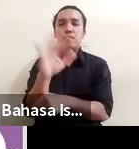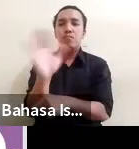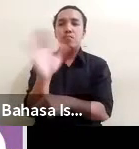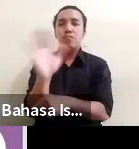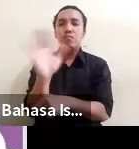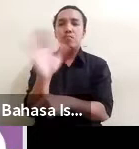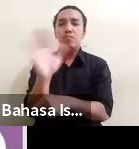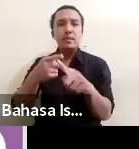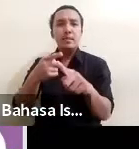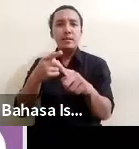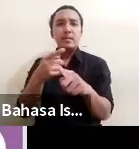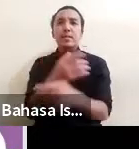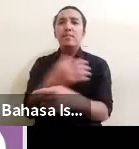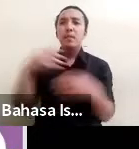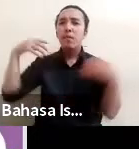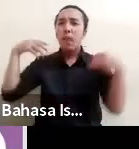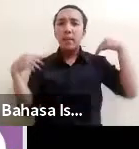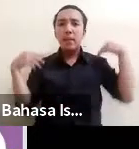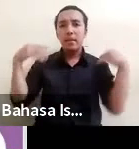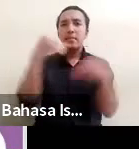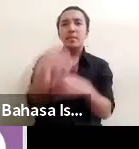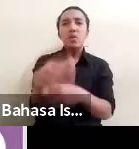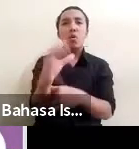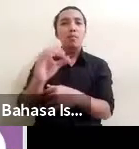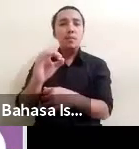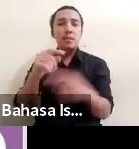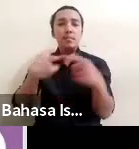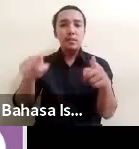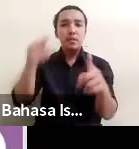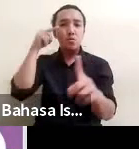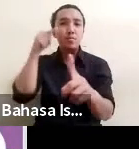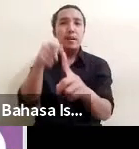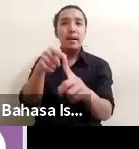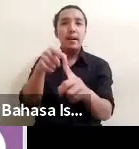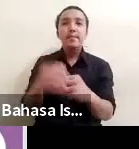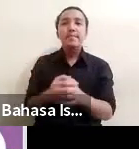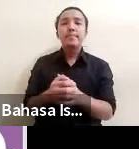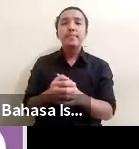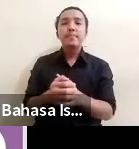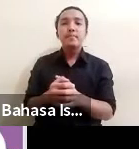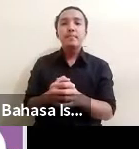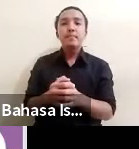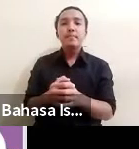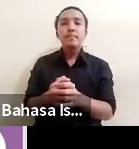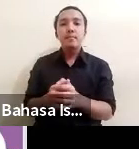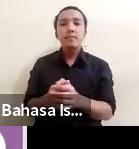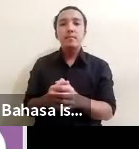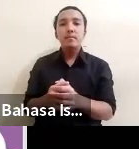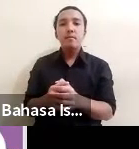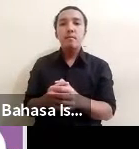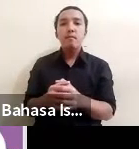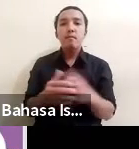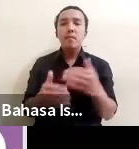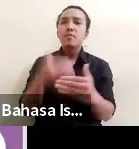kemudian terintegrasi. Kalau dia tidak punya KTP berarti tadi di Dukcapil. Kemudian masih ada